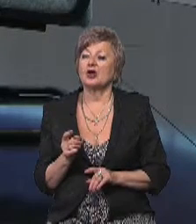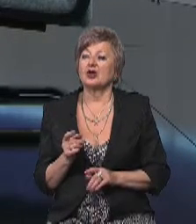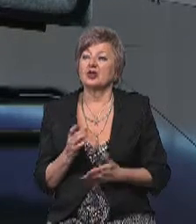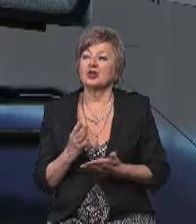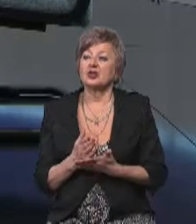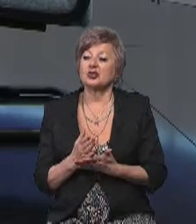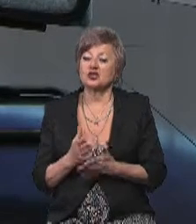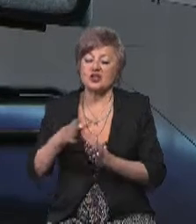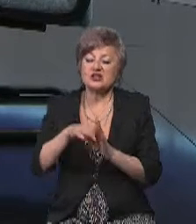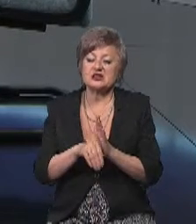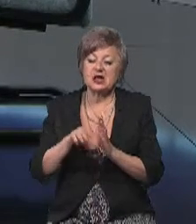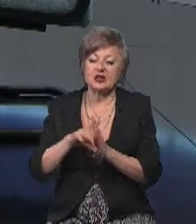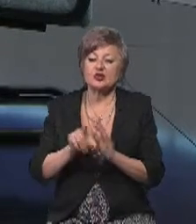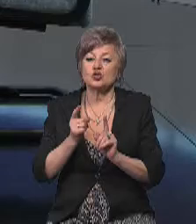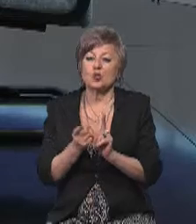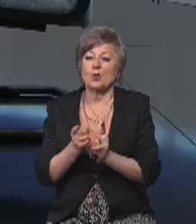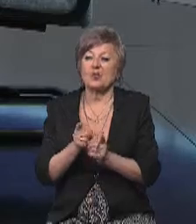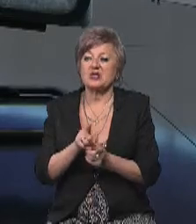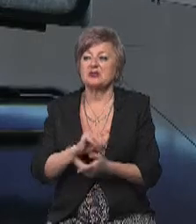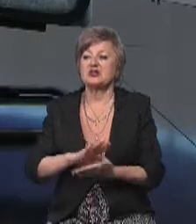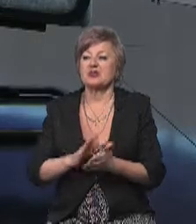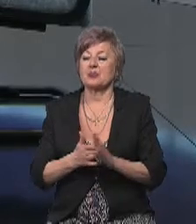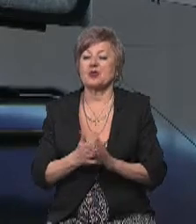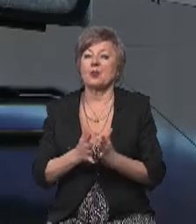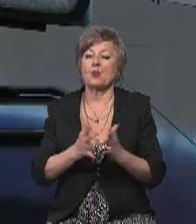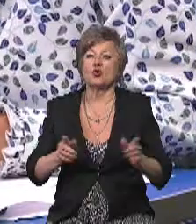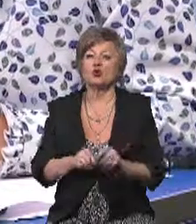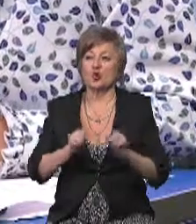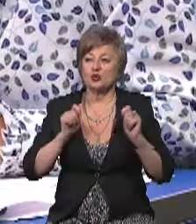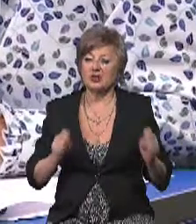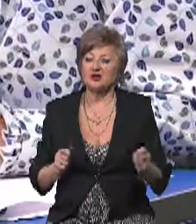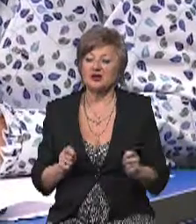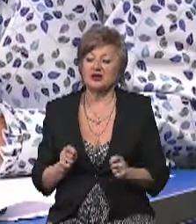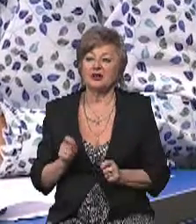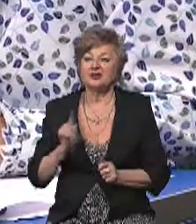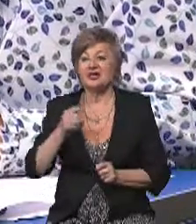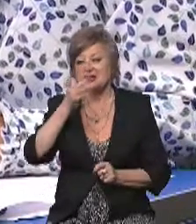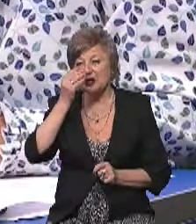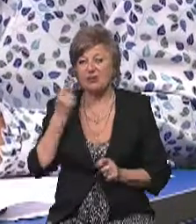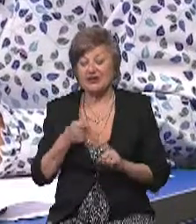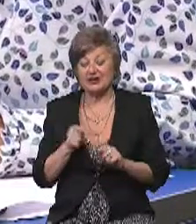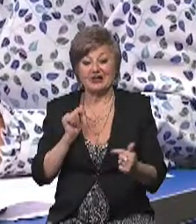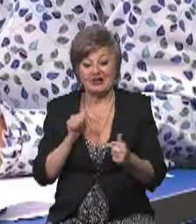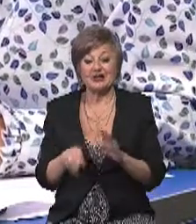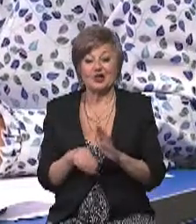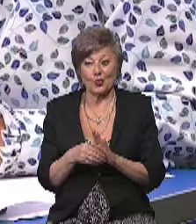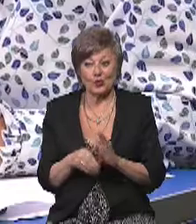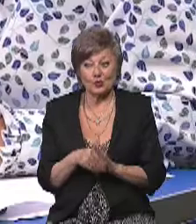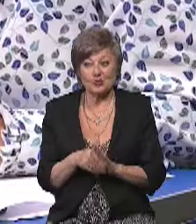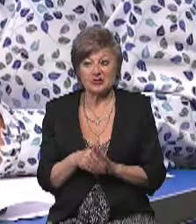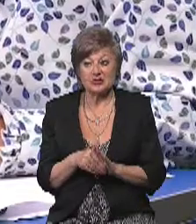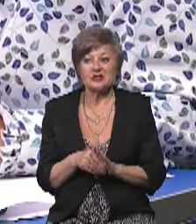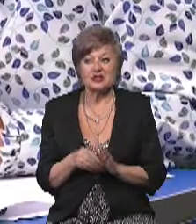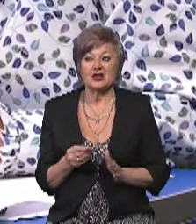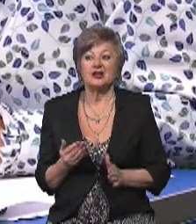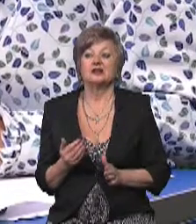які були закладені для того, щоб змінювалася ситуація, була більш відкрита, і ми ставали більш незалежними забуто, і свободними. А це забуто, що ці антикорупційні,